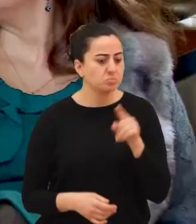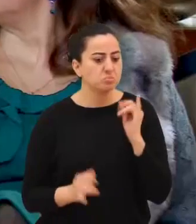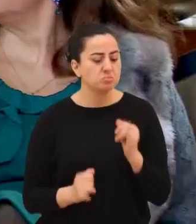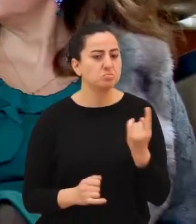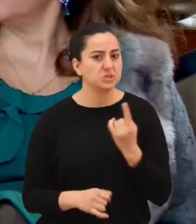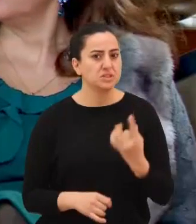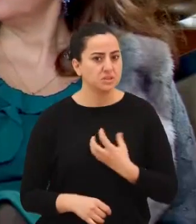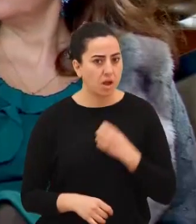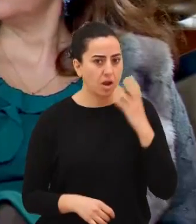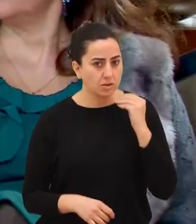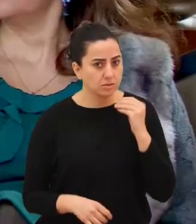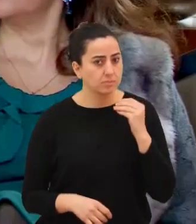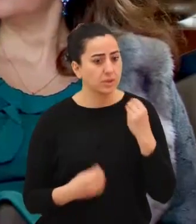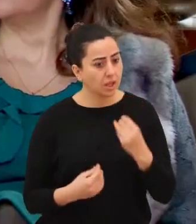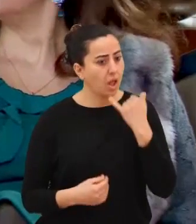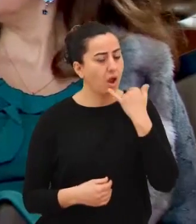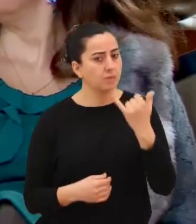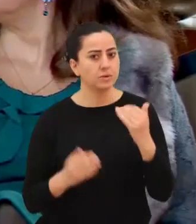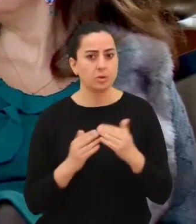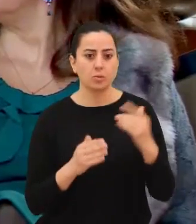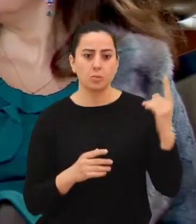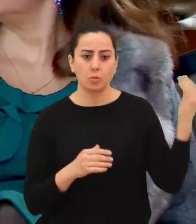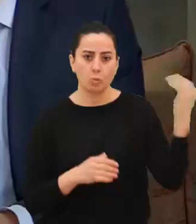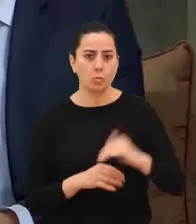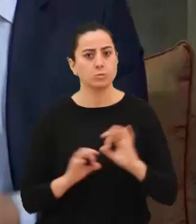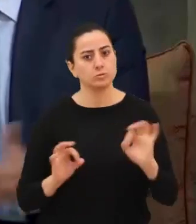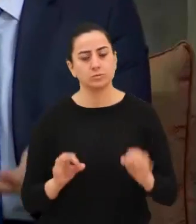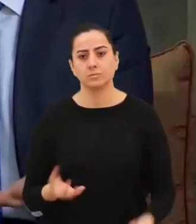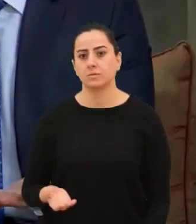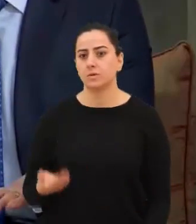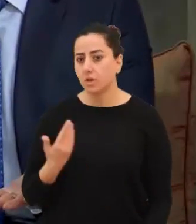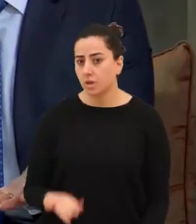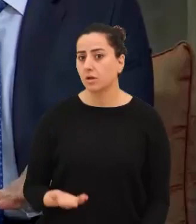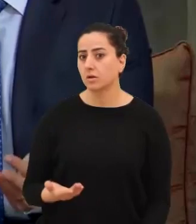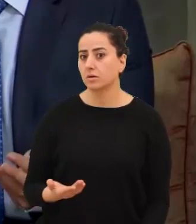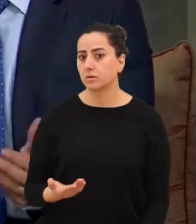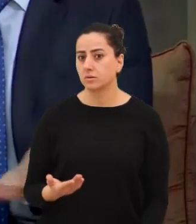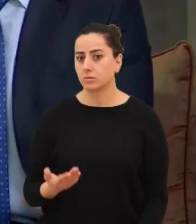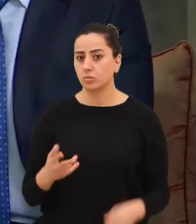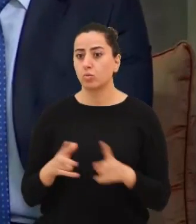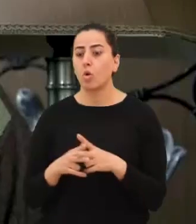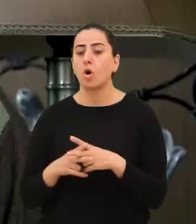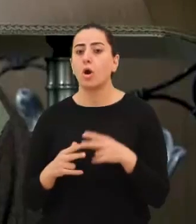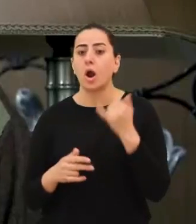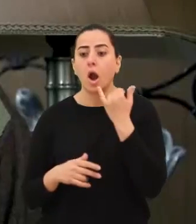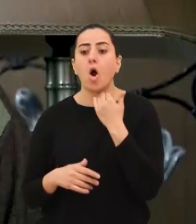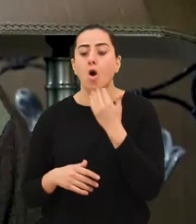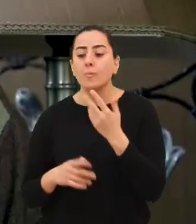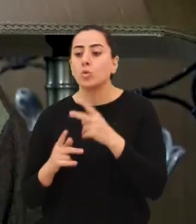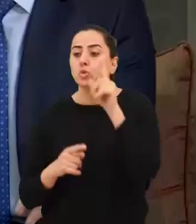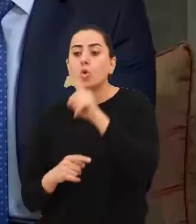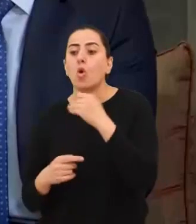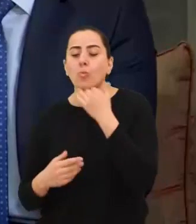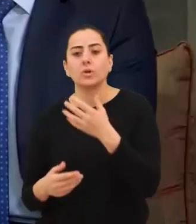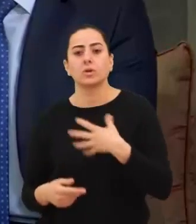bir dalaver olduğunu. Bak iyi ki de aramışım. Kapıya kadar geldi adamlar ya. Ya zaten bir kere yani polisi aramadan, polise danışmadan